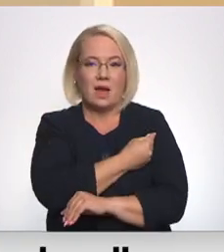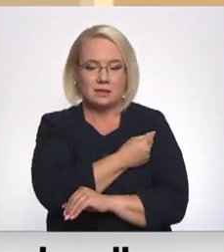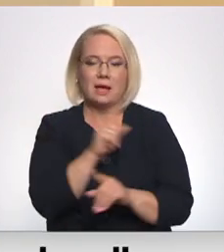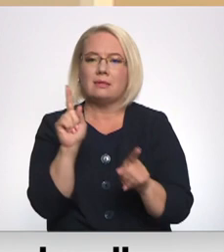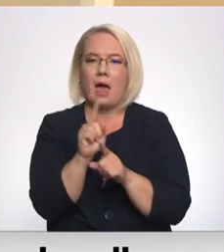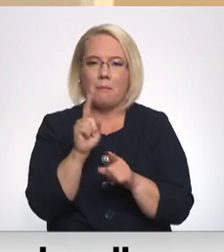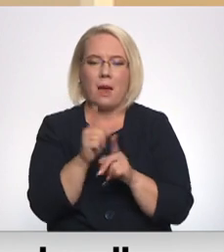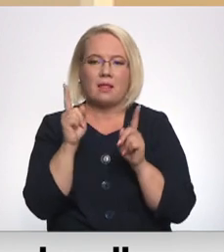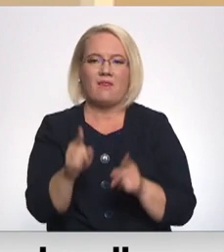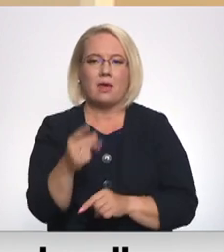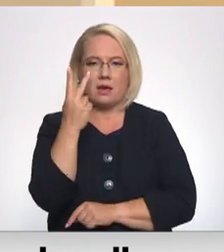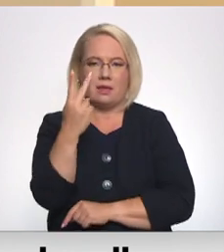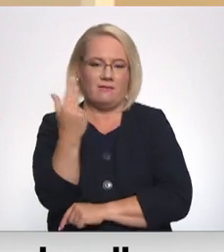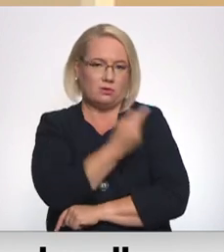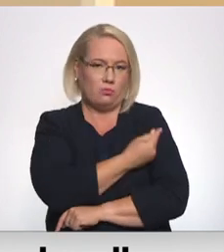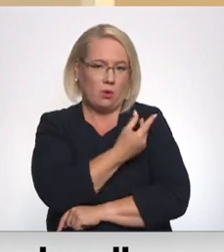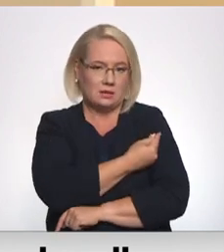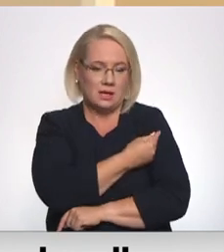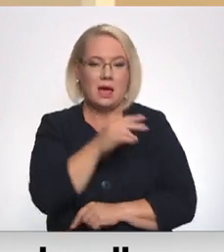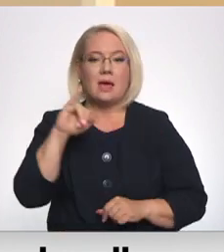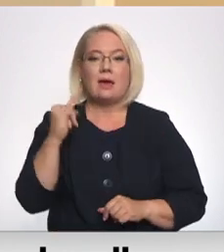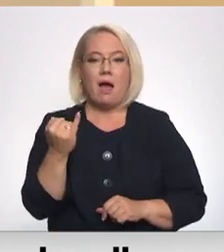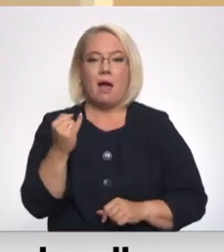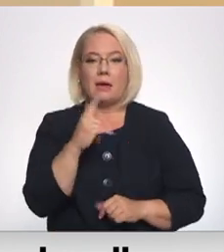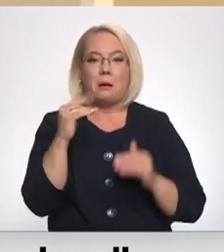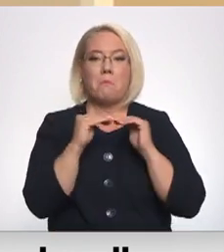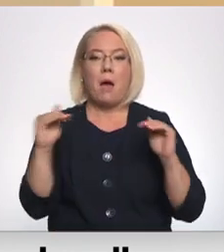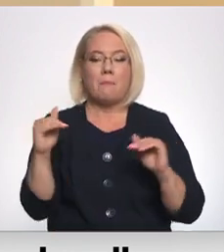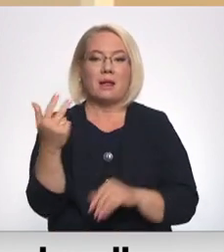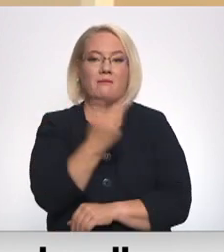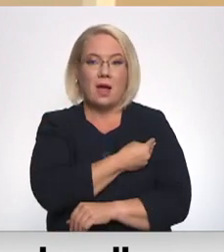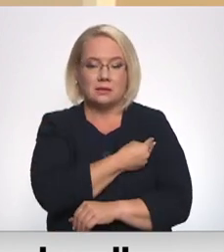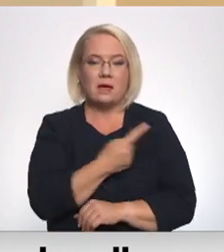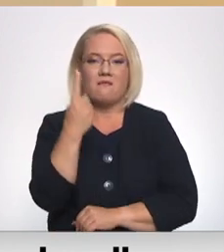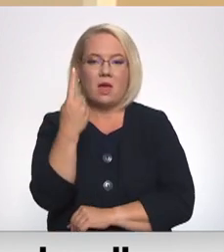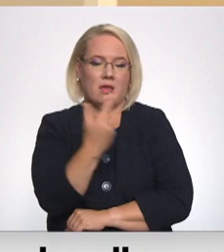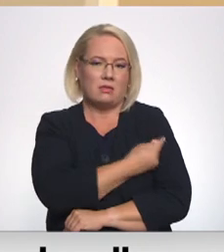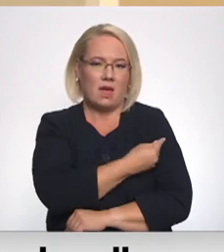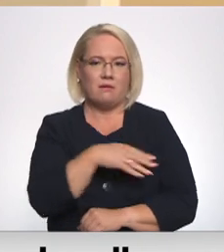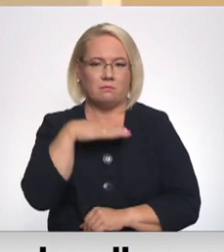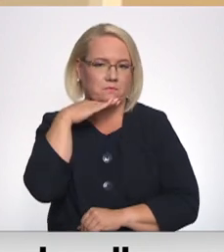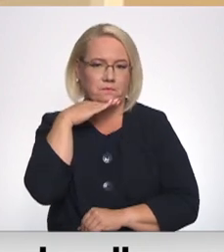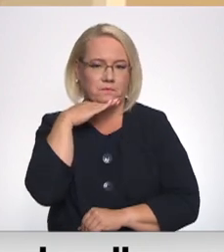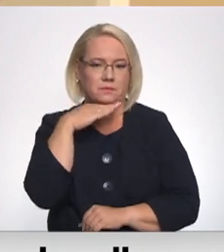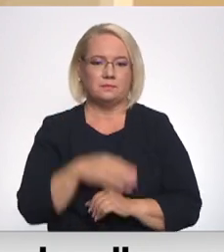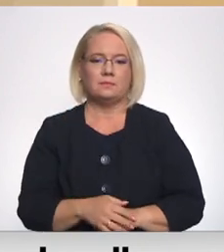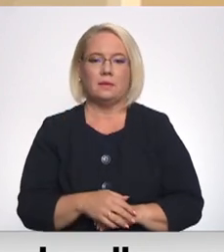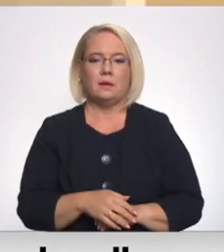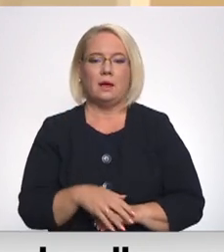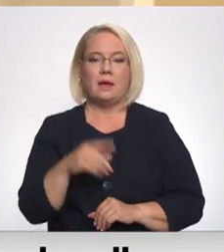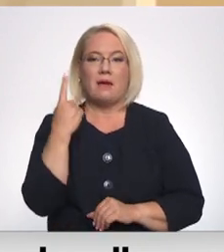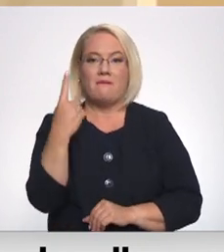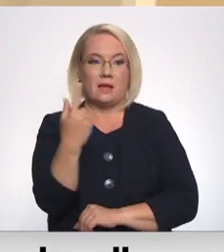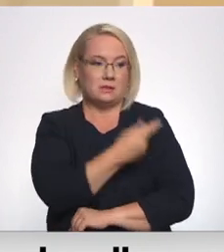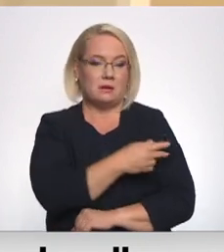divas potes, bet ja viņam kadreiz jau bija pamat vakcinācija, vismaz viena deva, kadreiz viņam bija ievādīta, nu, tas nozīmē, ka